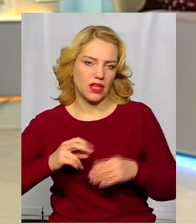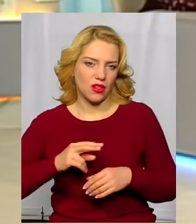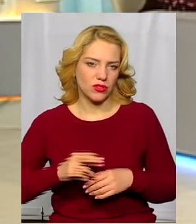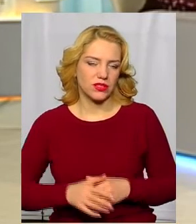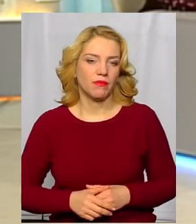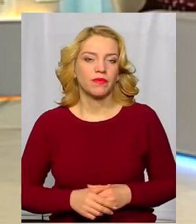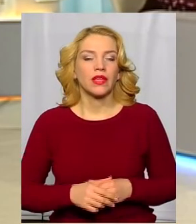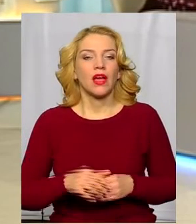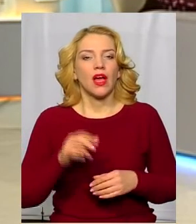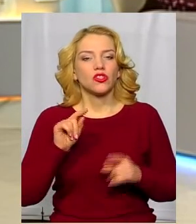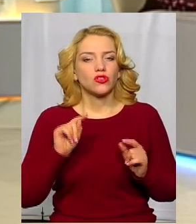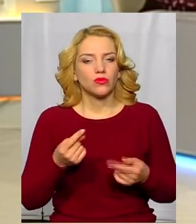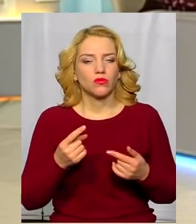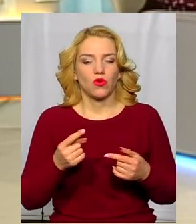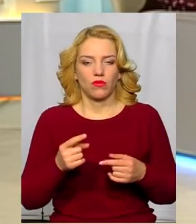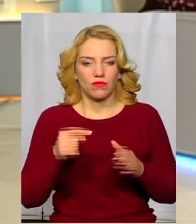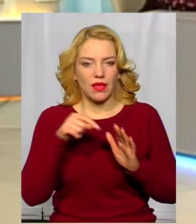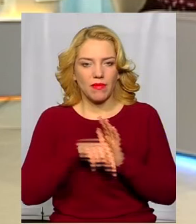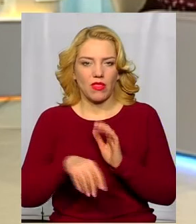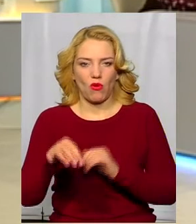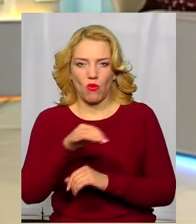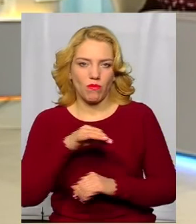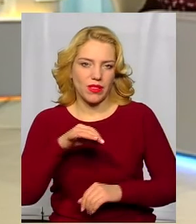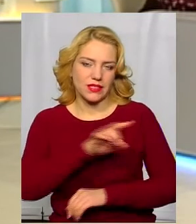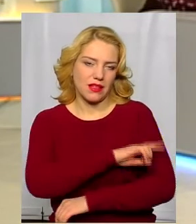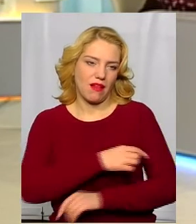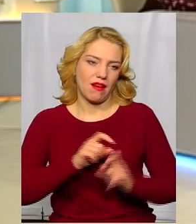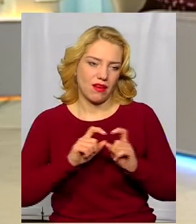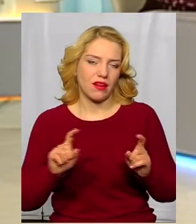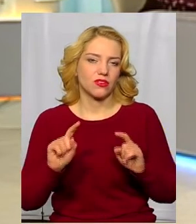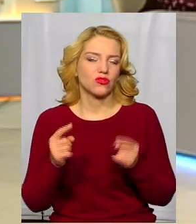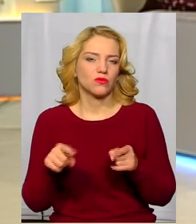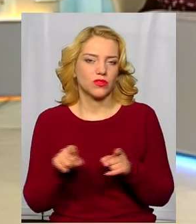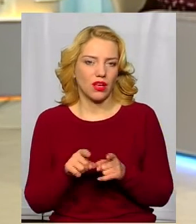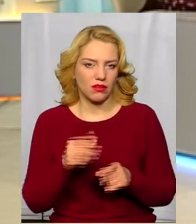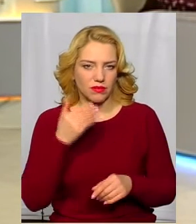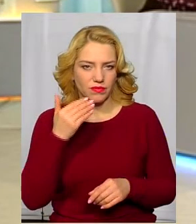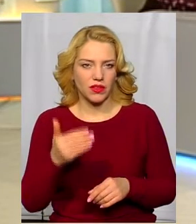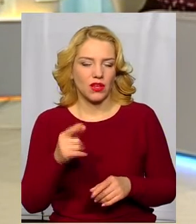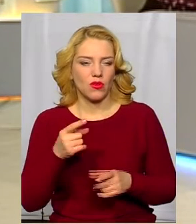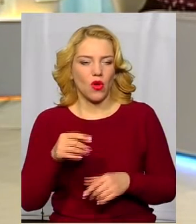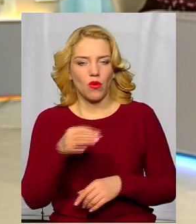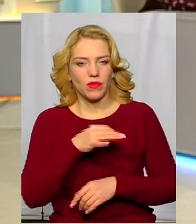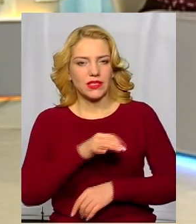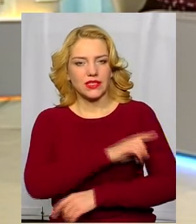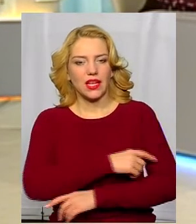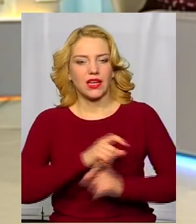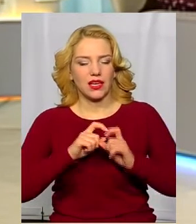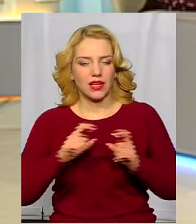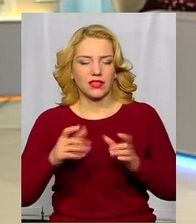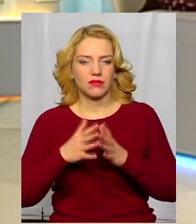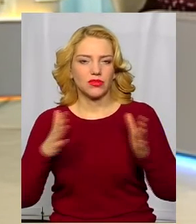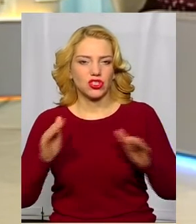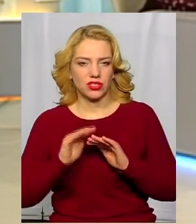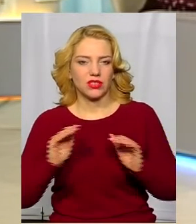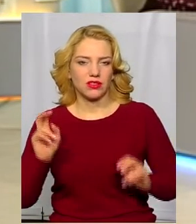чому все ж таки саме обласним лікарням допомагаєте? Чому такий пріоритет? Обласні лікарні обхвачують більше людей, більше